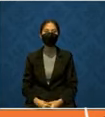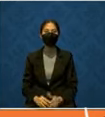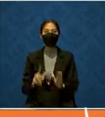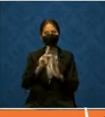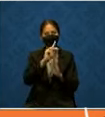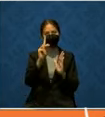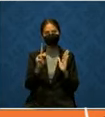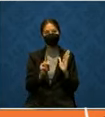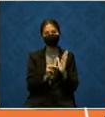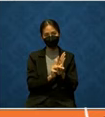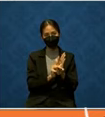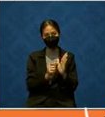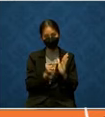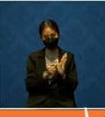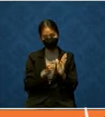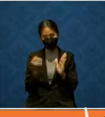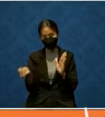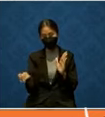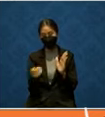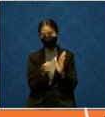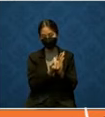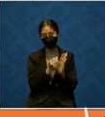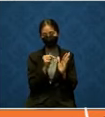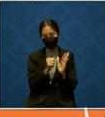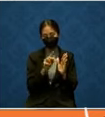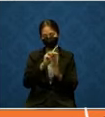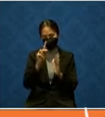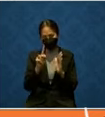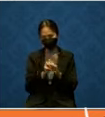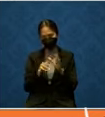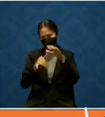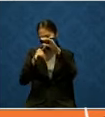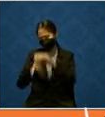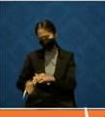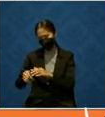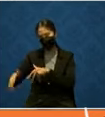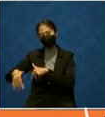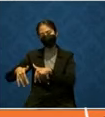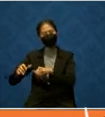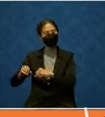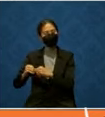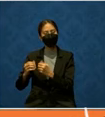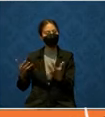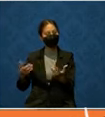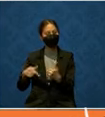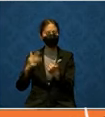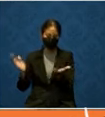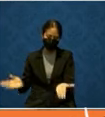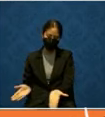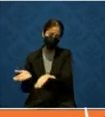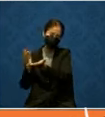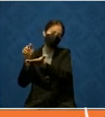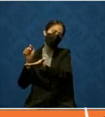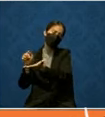ที่จะออกมาไม่เป็นกฎหมายที่กดทับประชาชนอย่างไรนะครับการส่งเสริมและคุ้มครองพี่